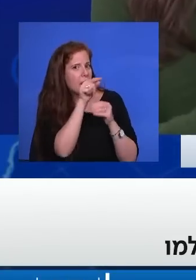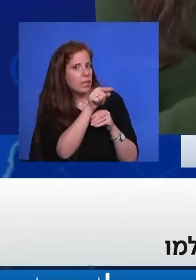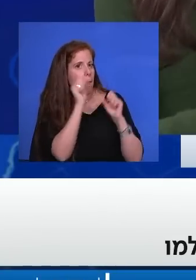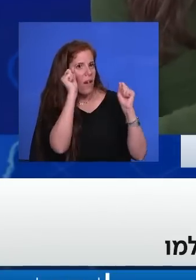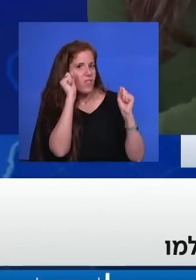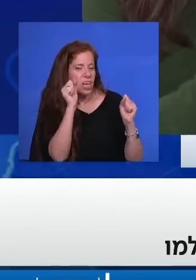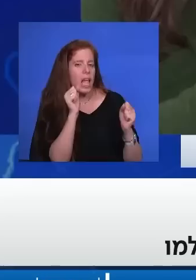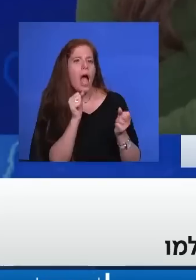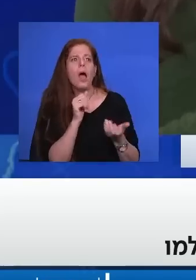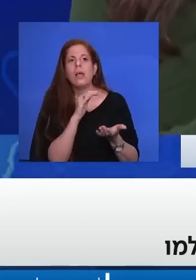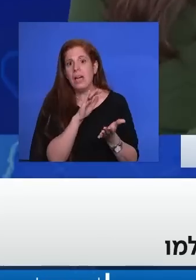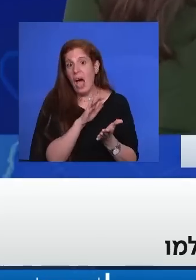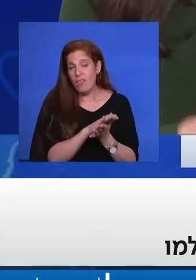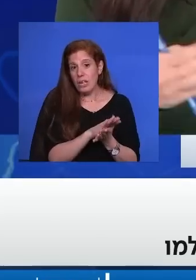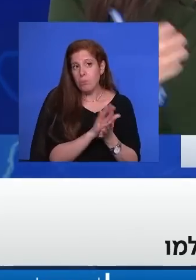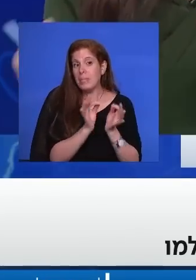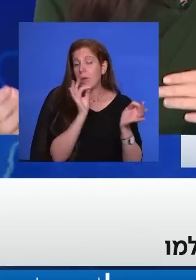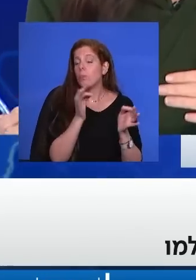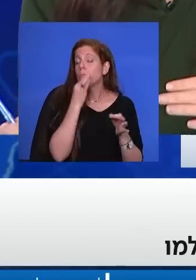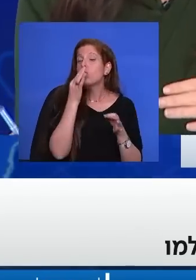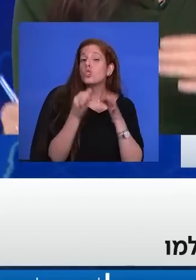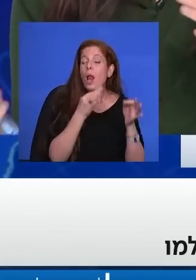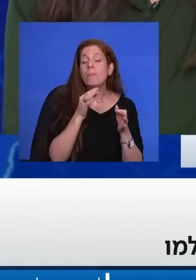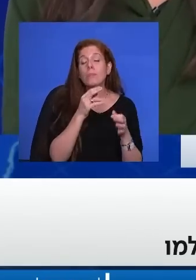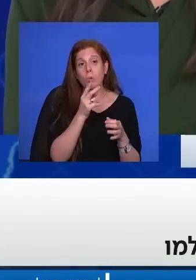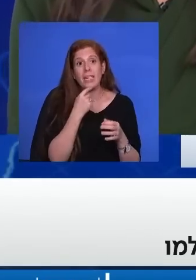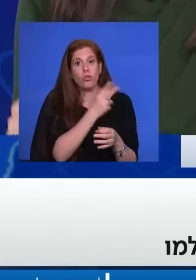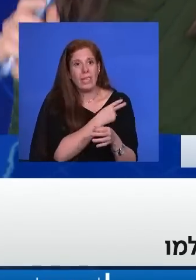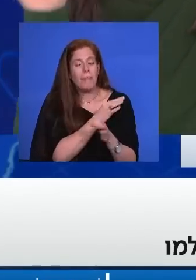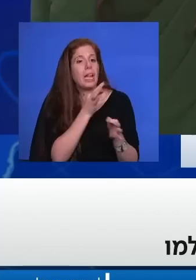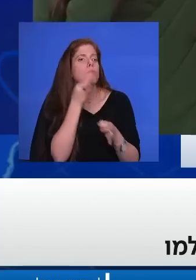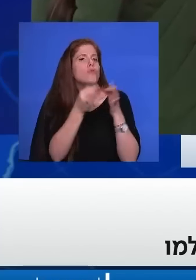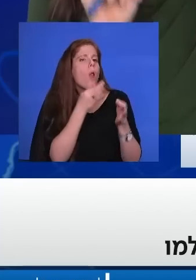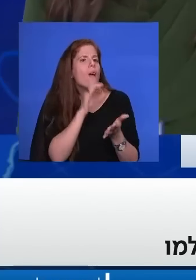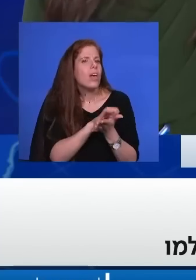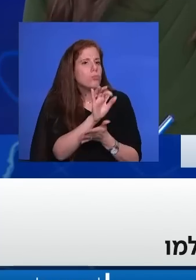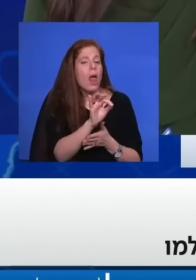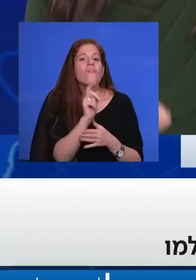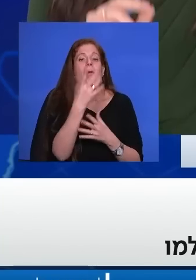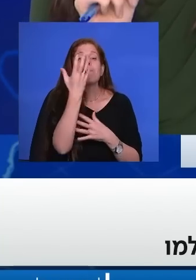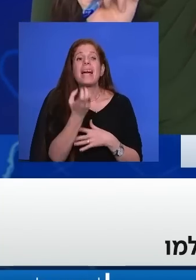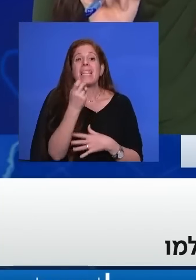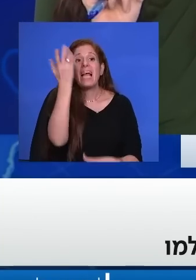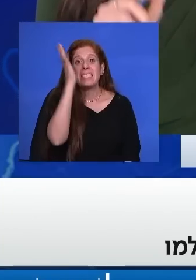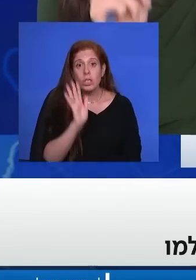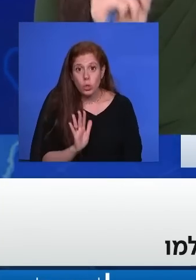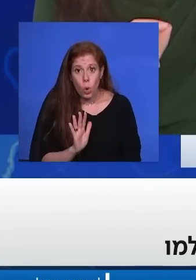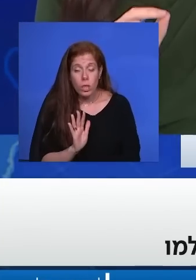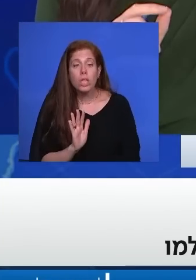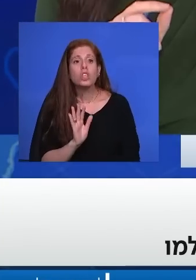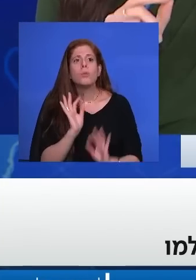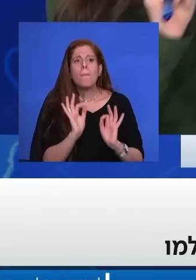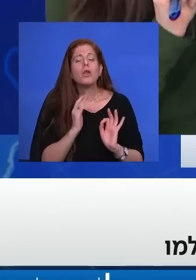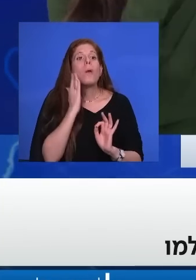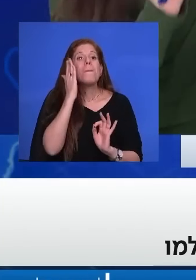שלה מתחילים להיות מתושלים על ידי המשטרה, כלומר, שוטרים מגיעים אליהם ומתחילים לתשאל אותם, והיא מקליטה סרטון שממש מנבא